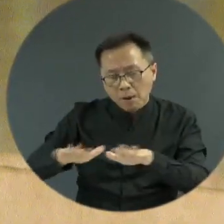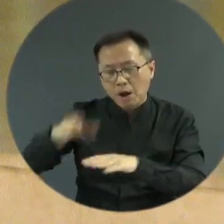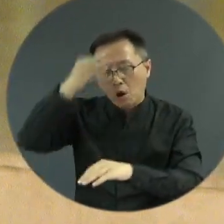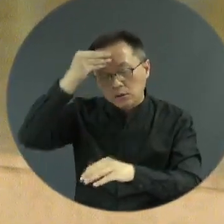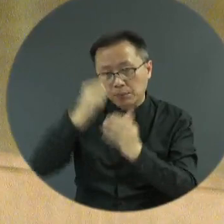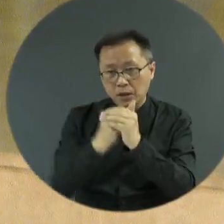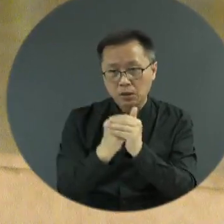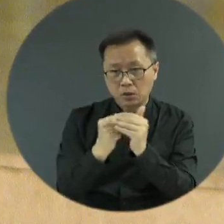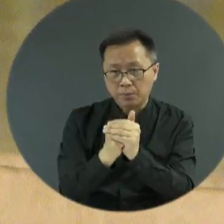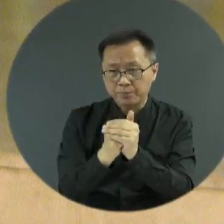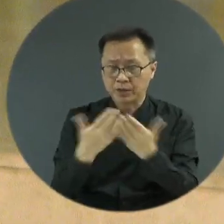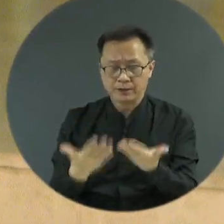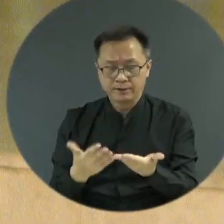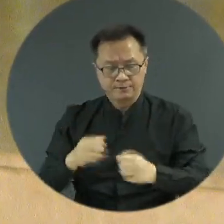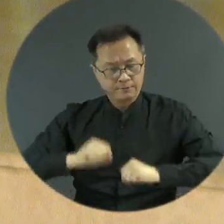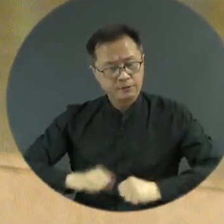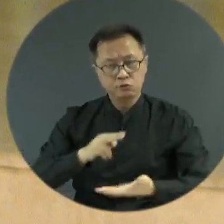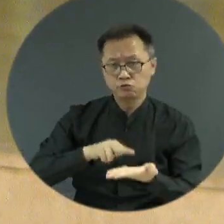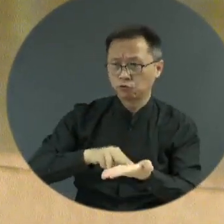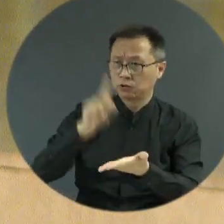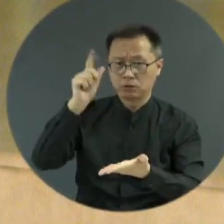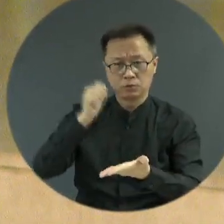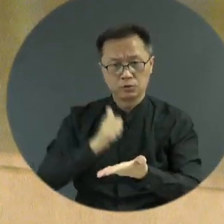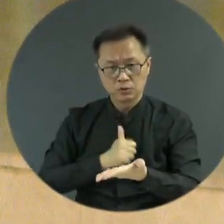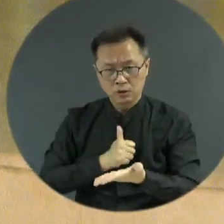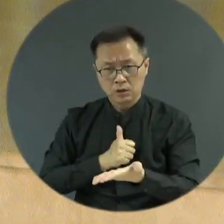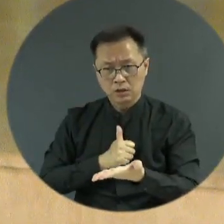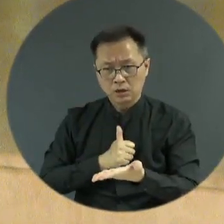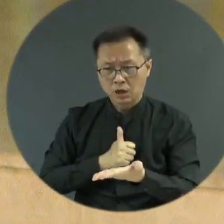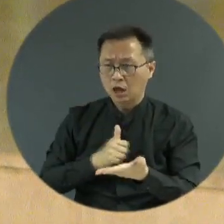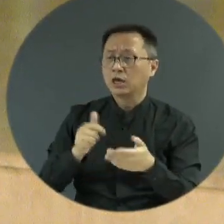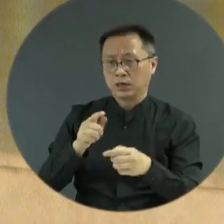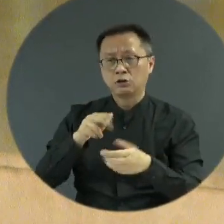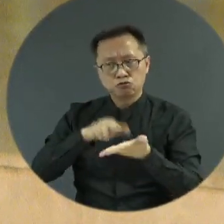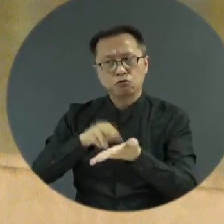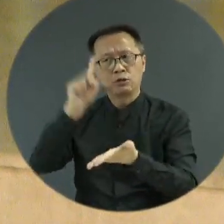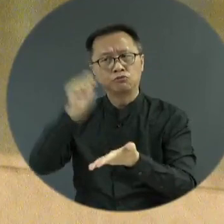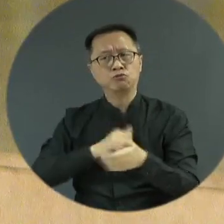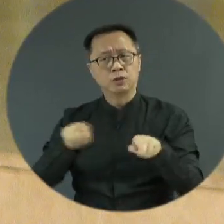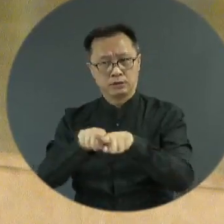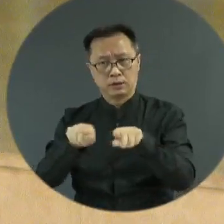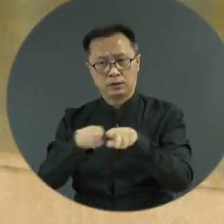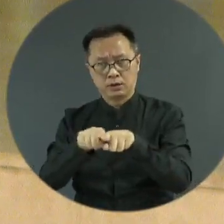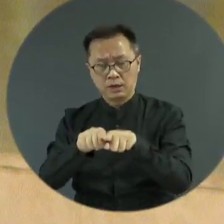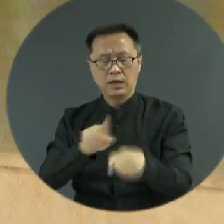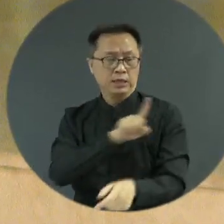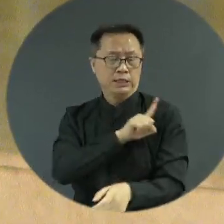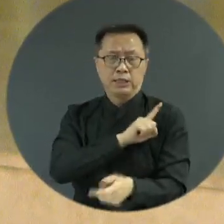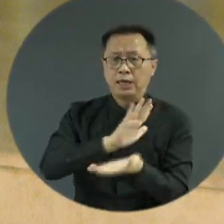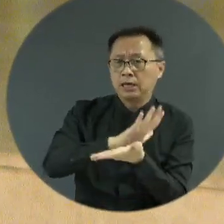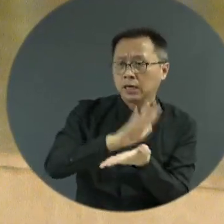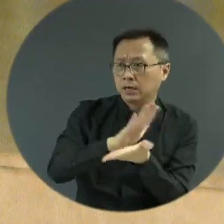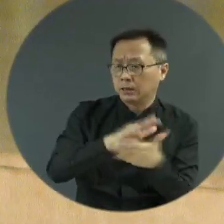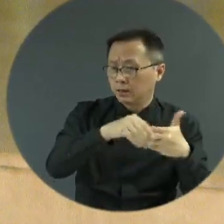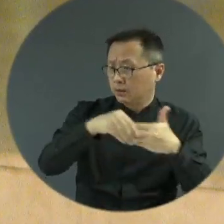祷，现在他能够坚信天主无论怎样都与他同在，尤其都用他自己个人的经验引导